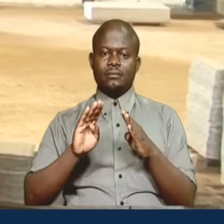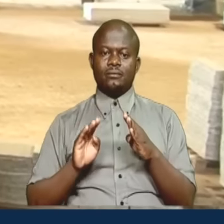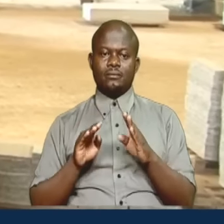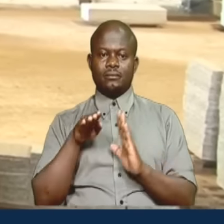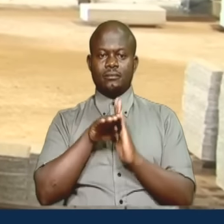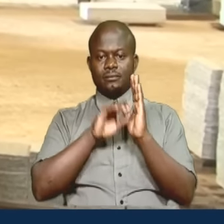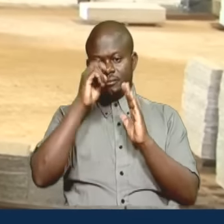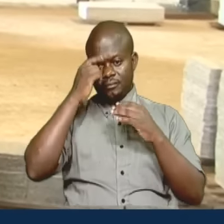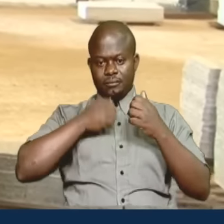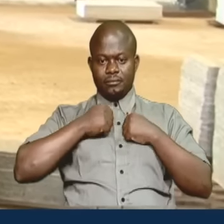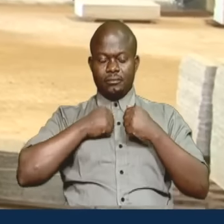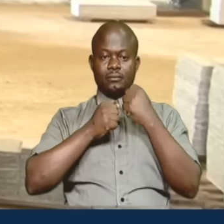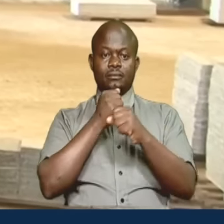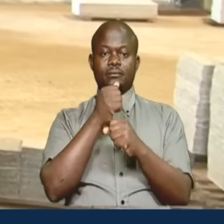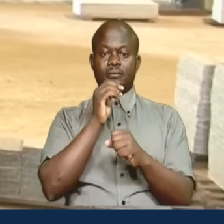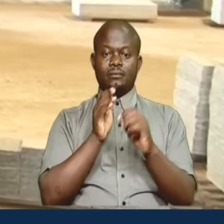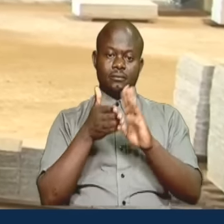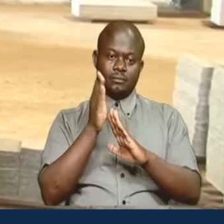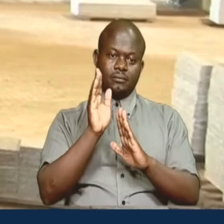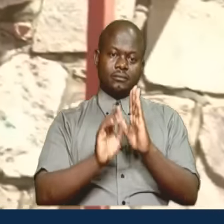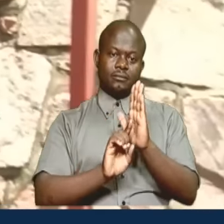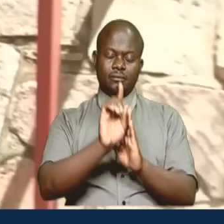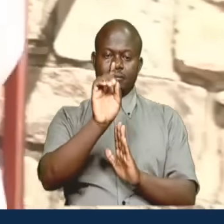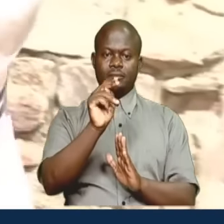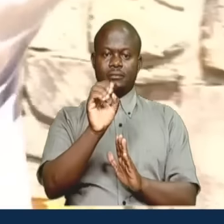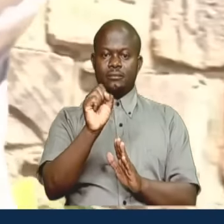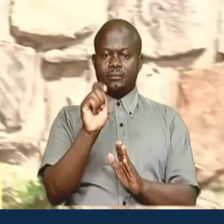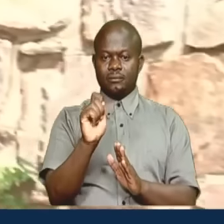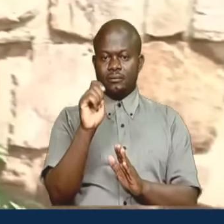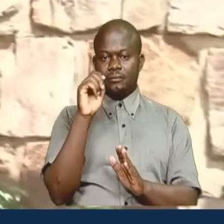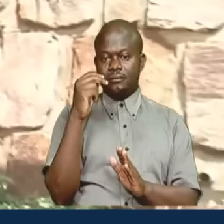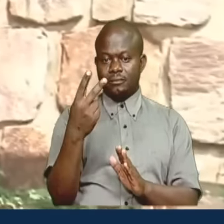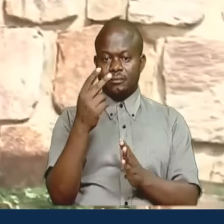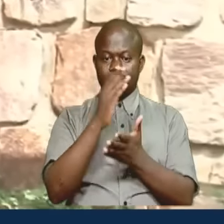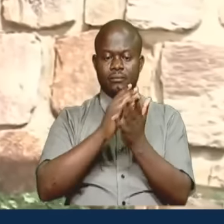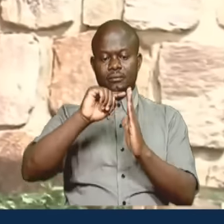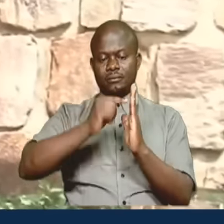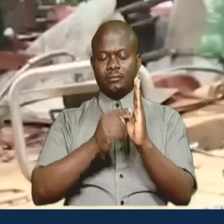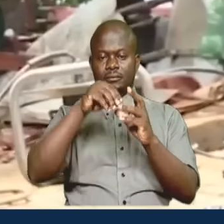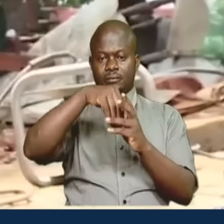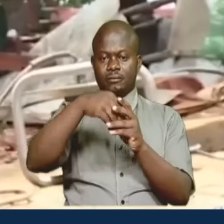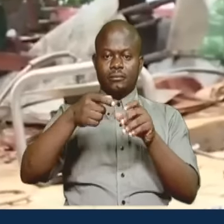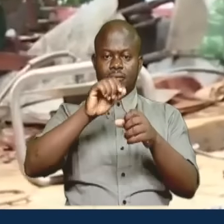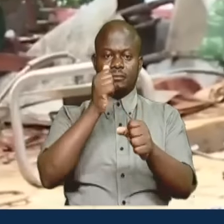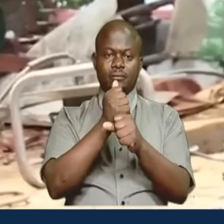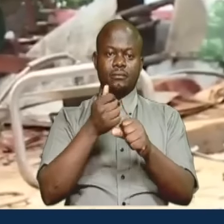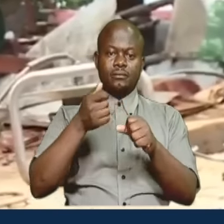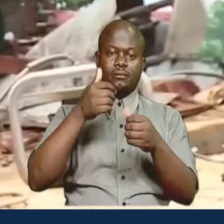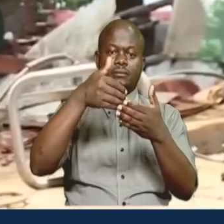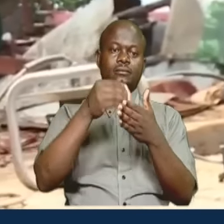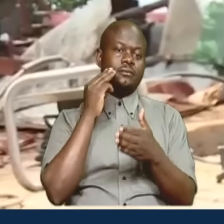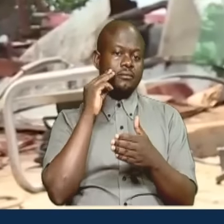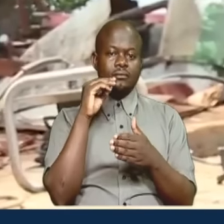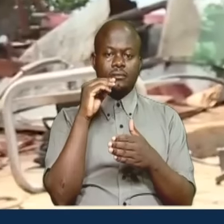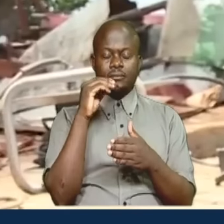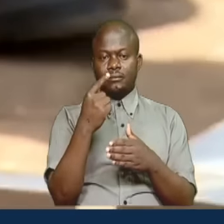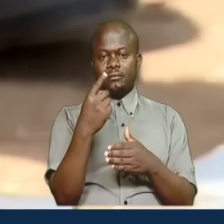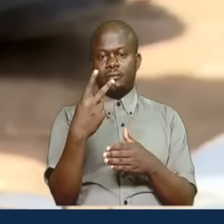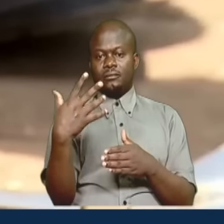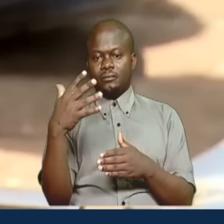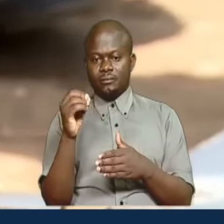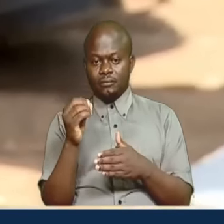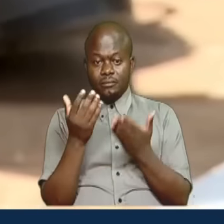y'u Rwanda y'imyaka 5 yo kwihutisha iterambere NST2 zimwe mu ngingo ziyikubiyemo harimo no kongera imirimo ikagera kuri miliyoni 1,250,000,